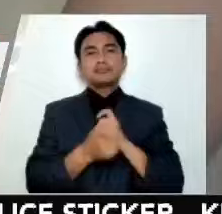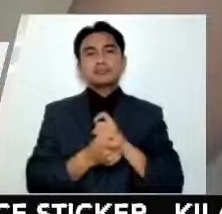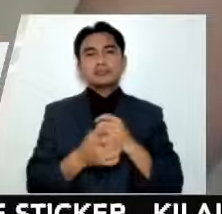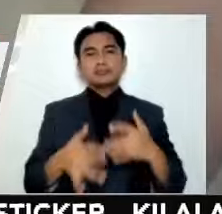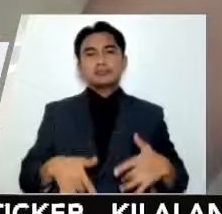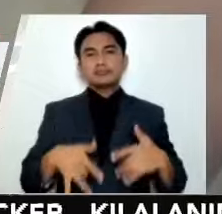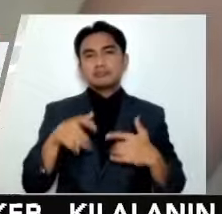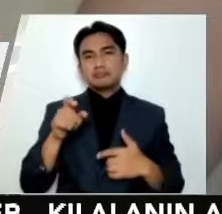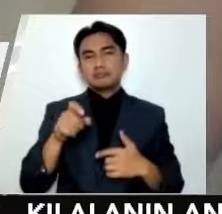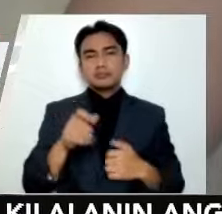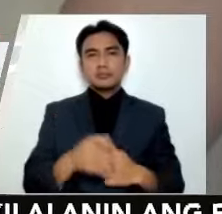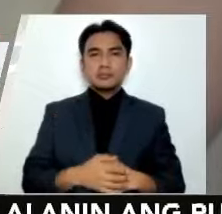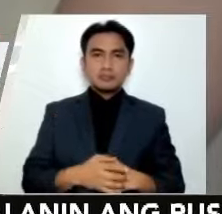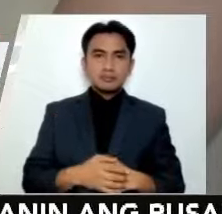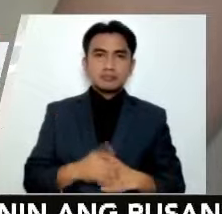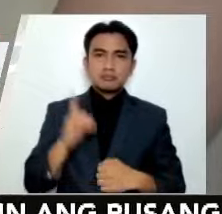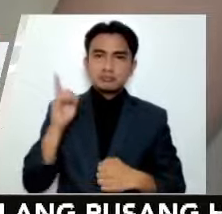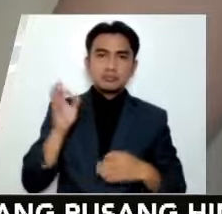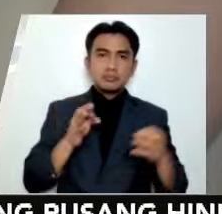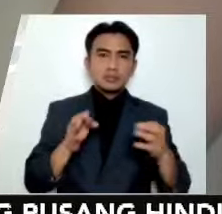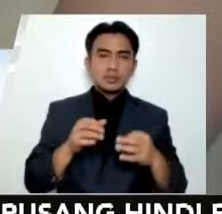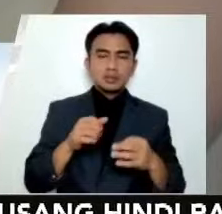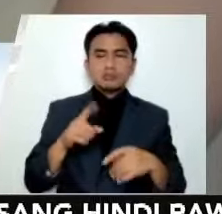katanggap-tanggap namin lang.